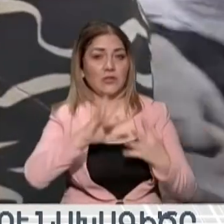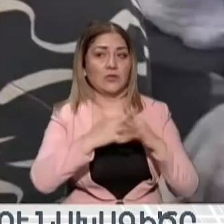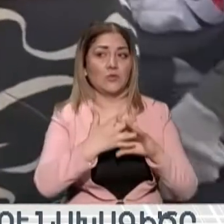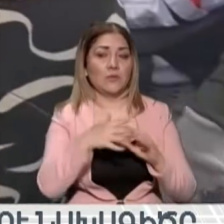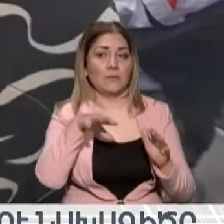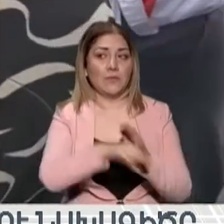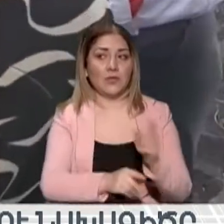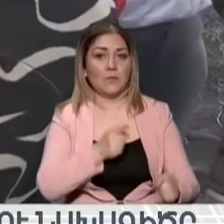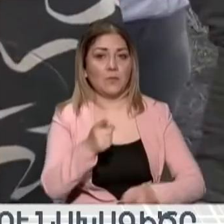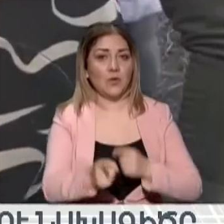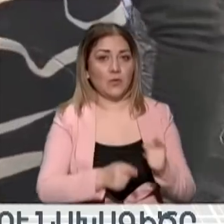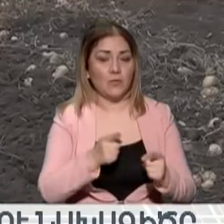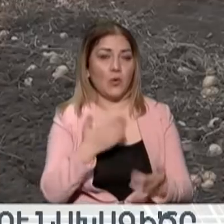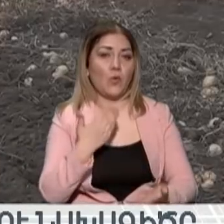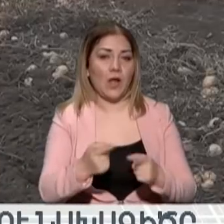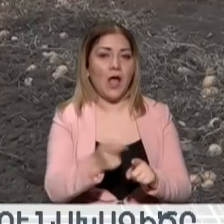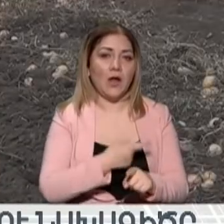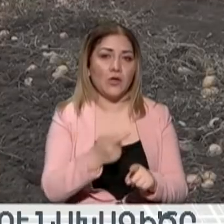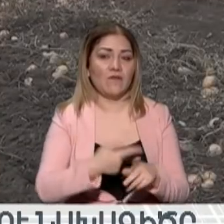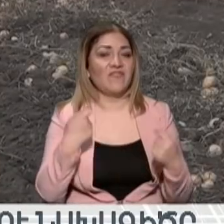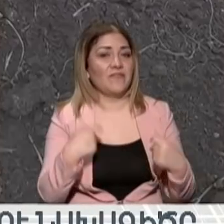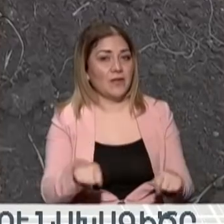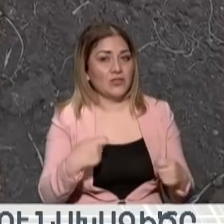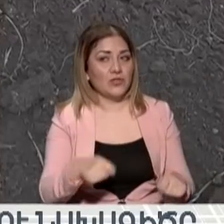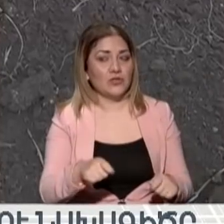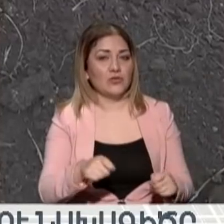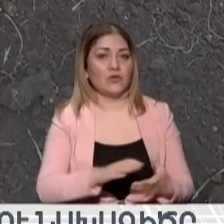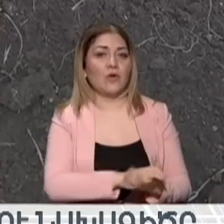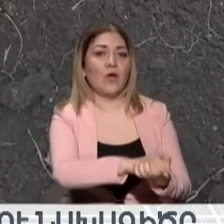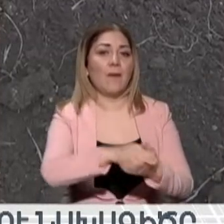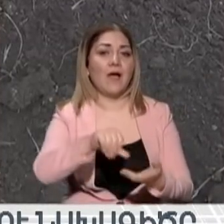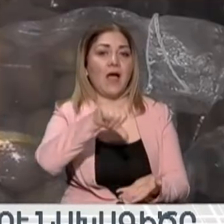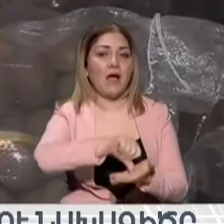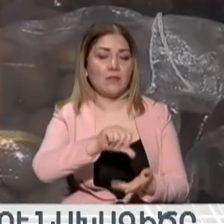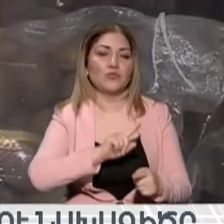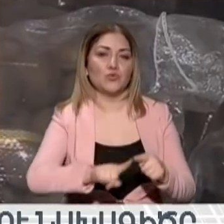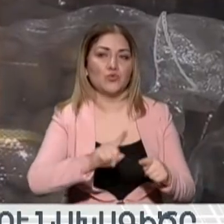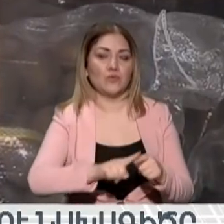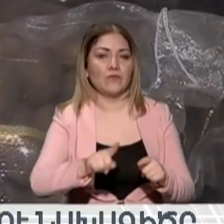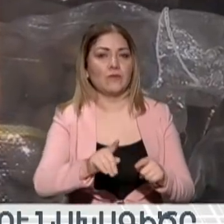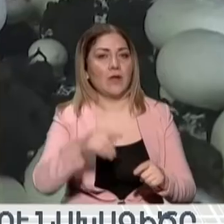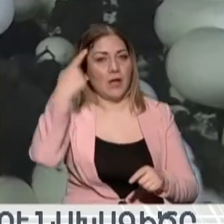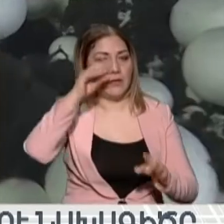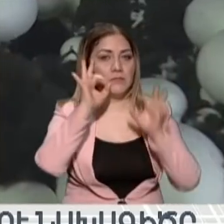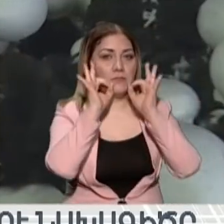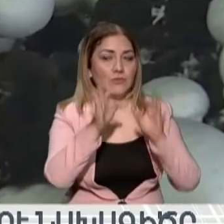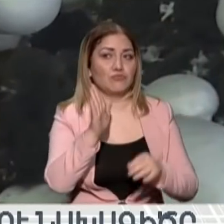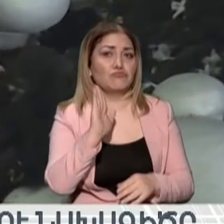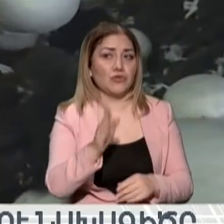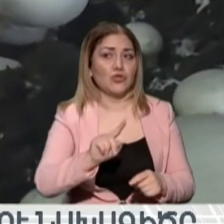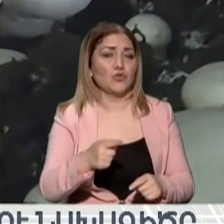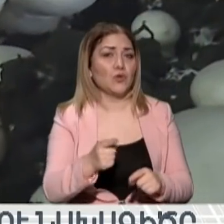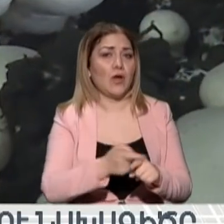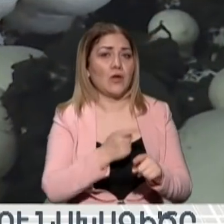ոլորտում առաջարկվող փոփոխություններից, ասենք կարտոֆիլ վաճառելիս, կոոպերատիվի անդամի պես շուտով կառույցն էլ կազատվի հարկից։ Ինչու է